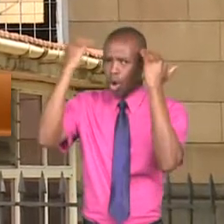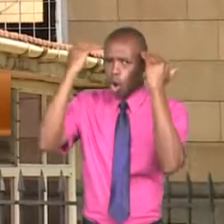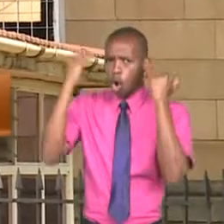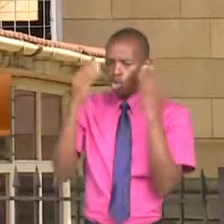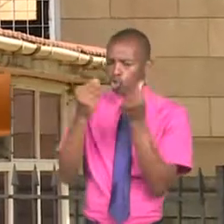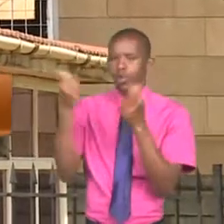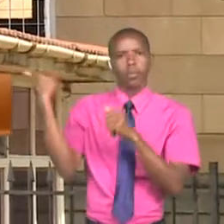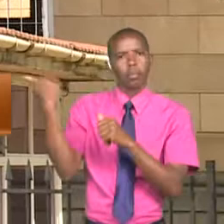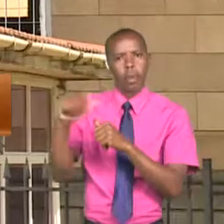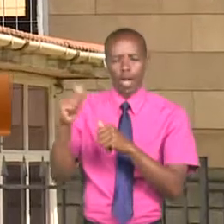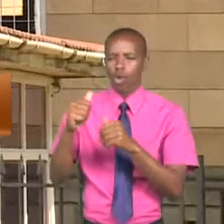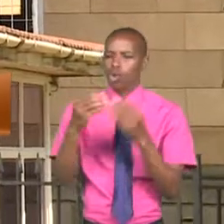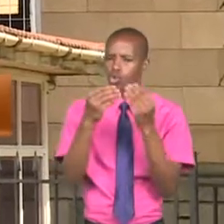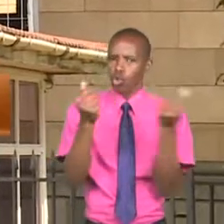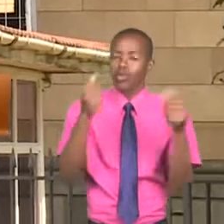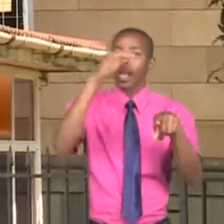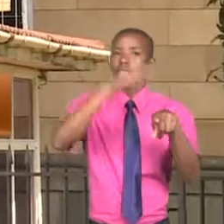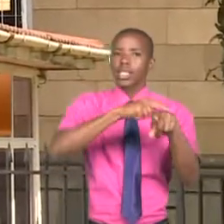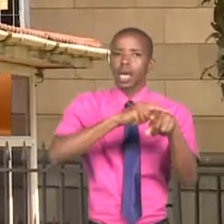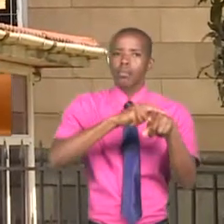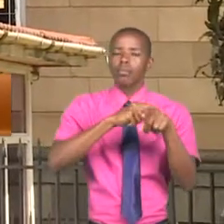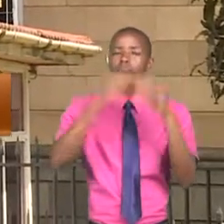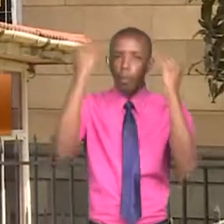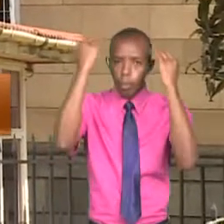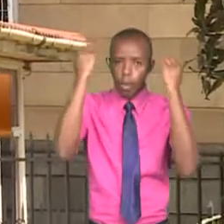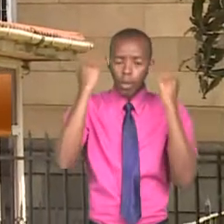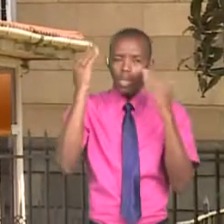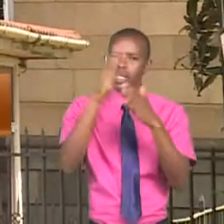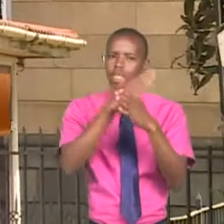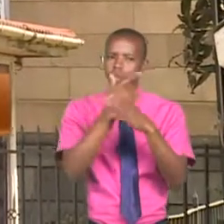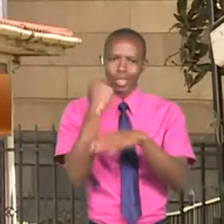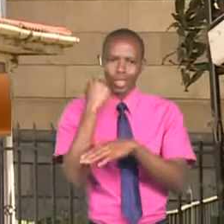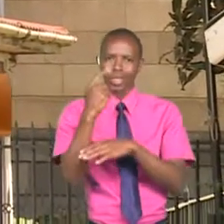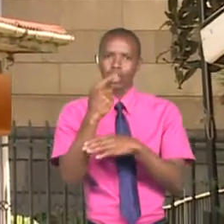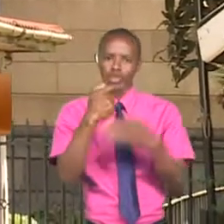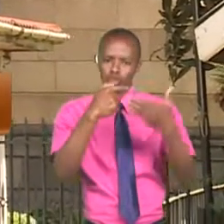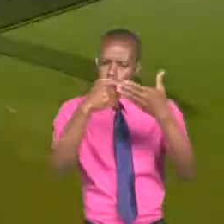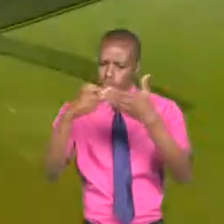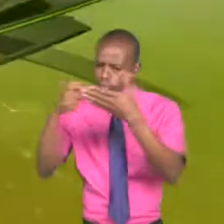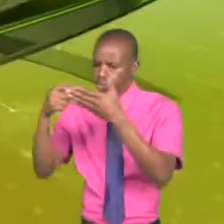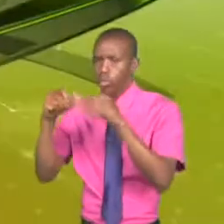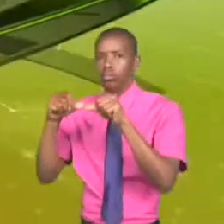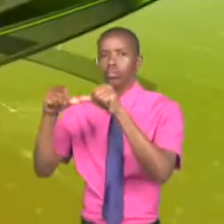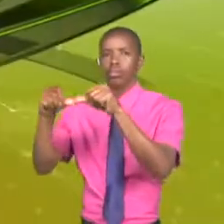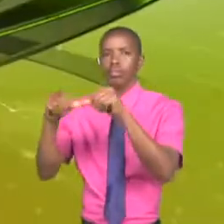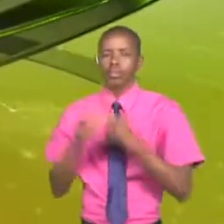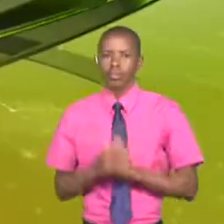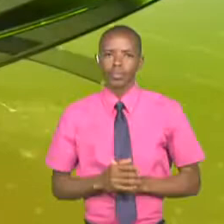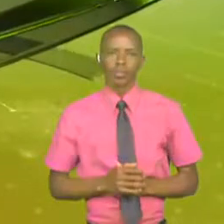mahakamani ukasuluhishwa wakati idara ya mahakama ikizingatia mazungumzo.